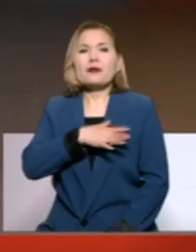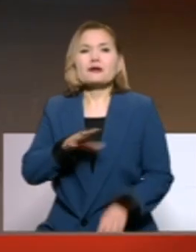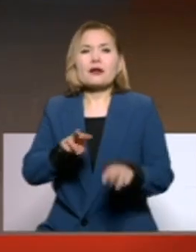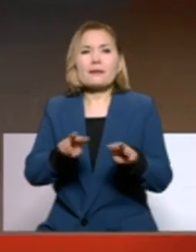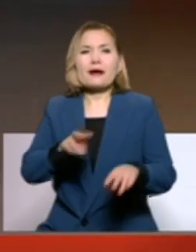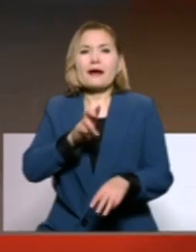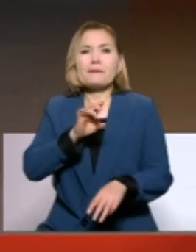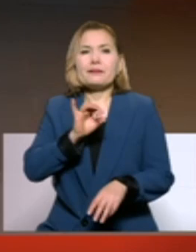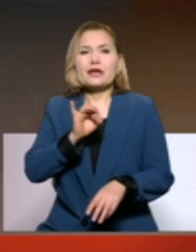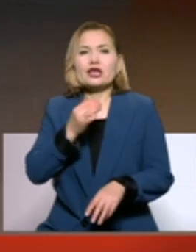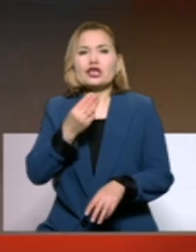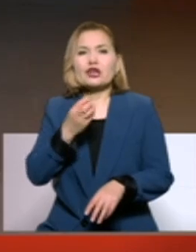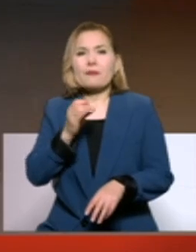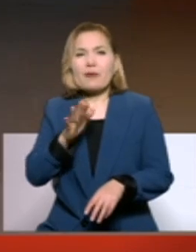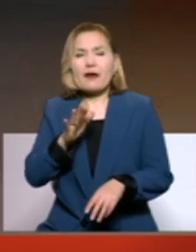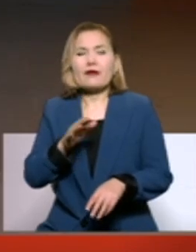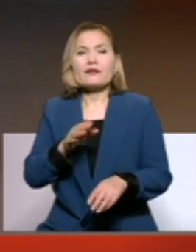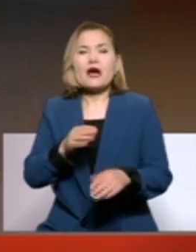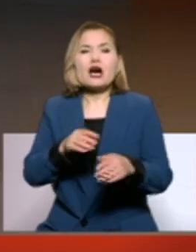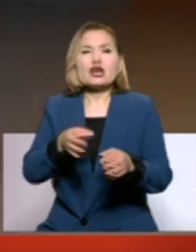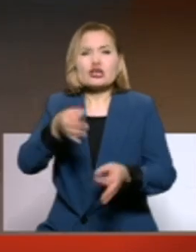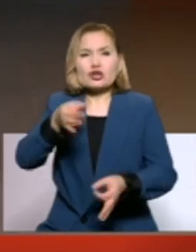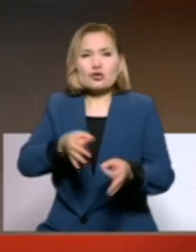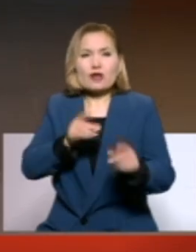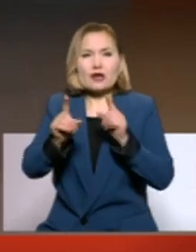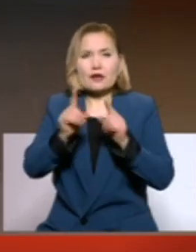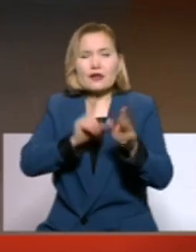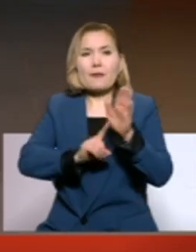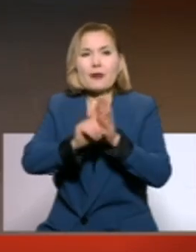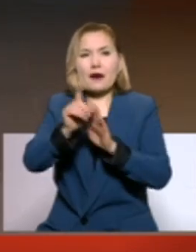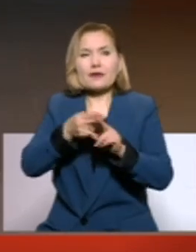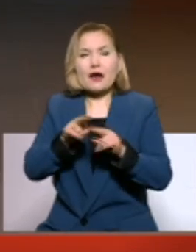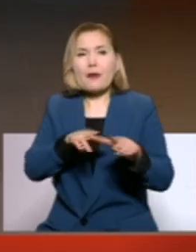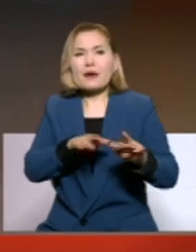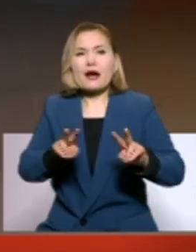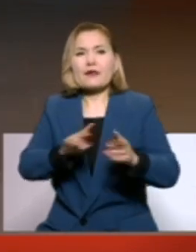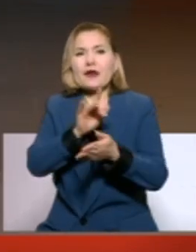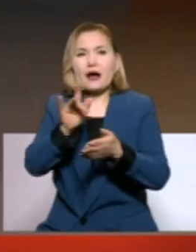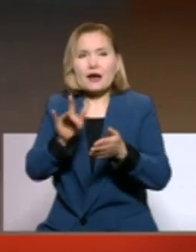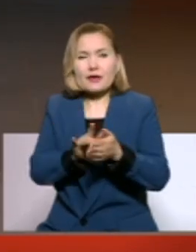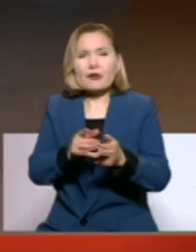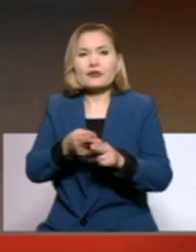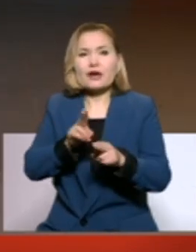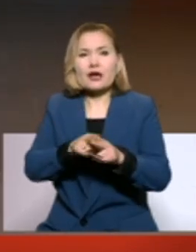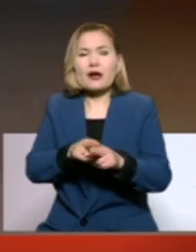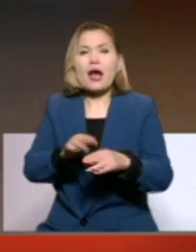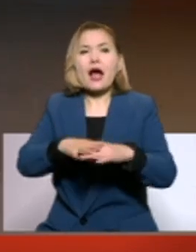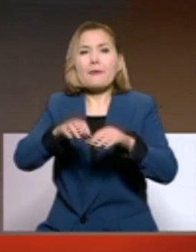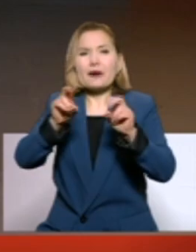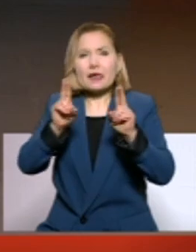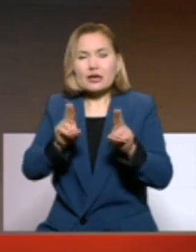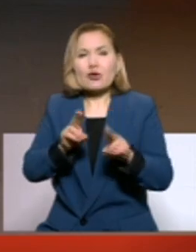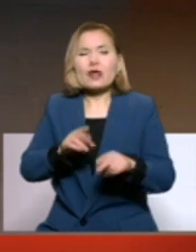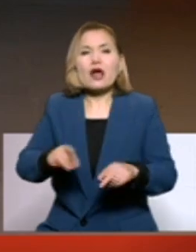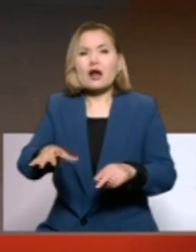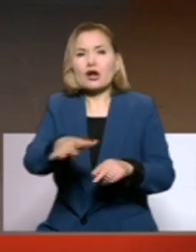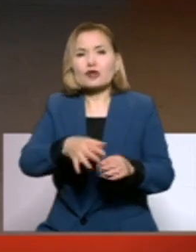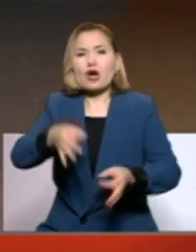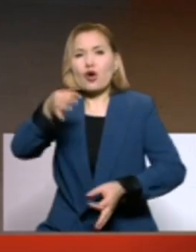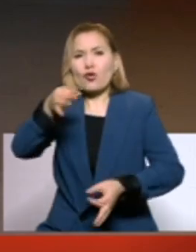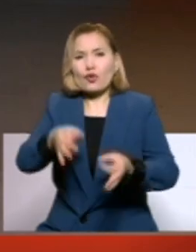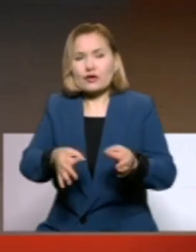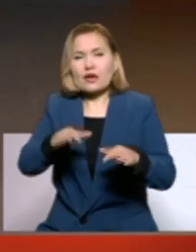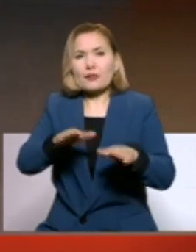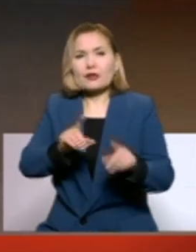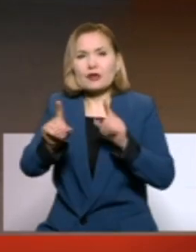Қуандық Бишімбаевтың ісіне қатысты алдын ала сот тыңдалымы басталды. Процесс Астана қаласының қылмыстық істер жөніндегі мамандандырылған аудан аралық